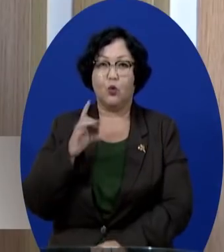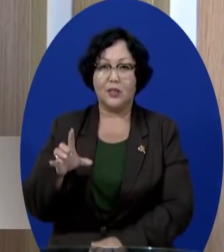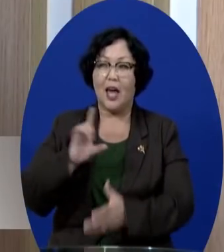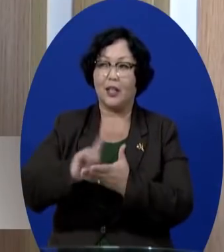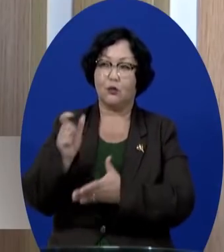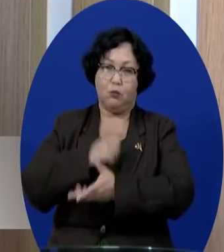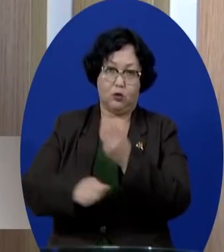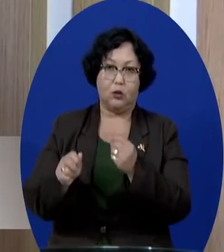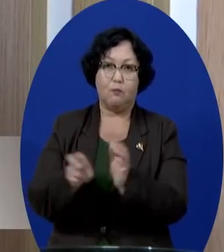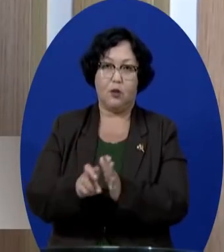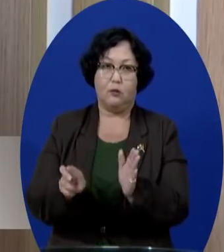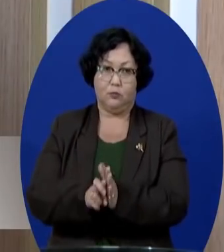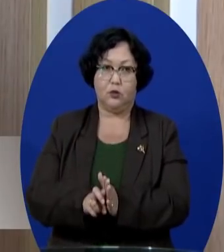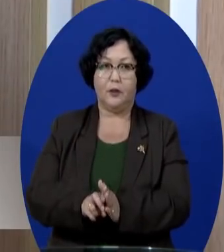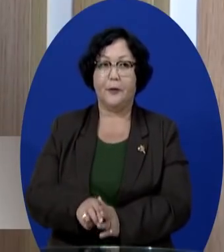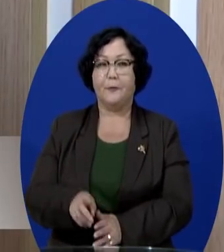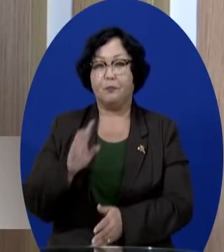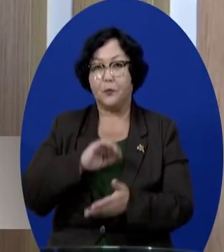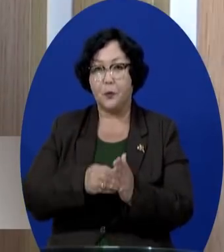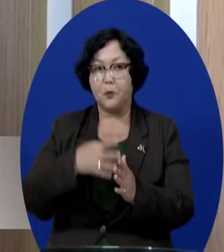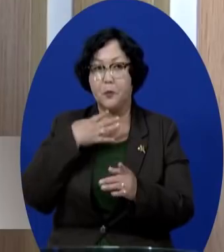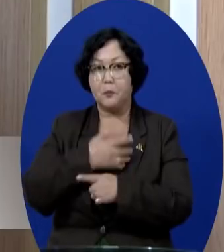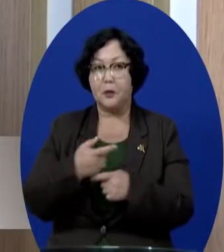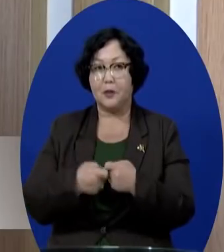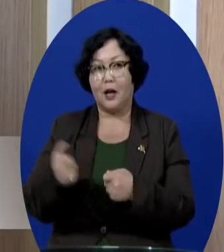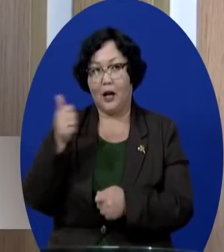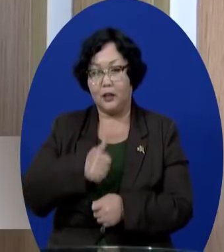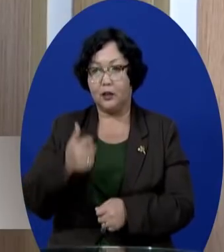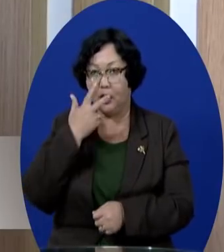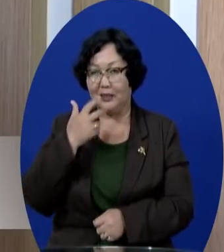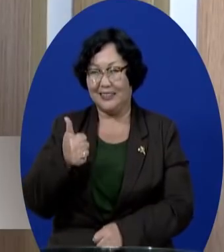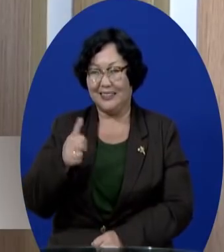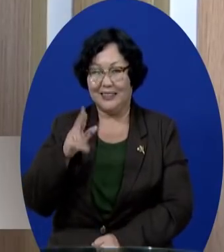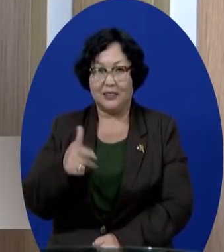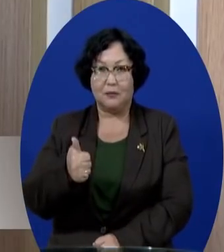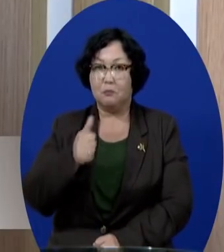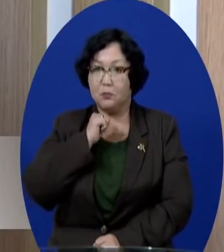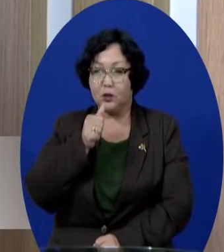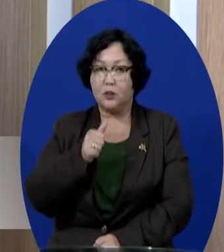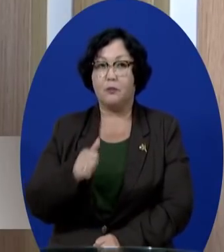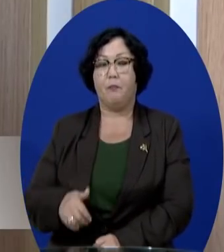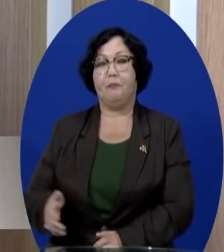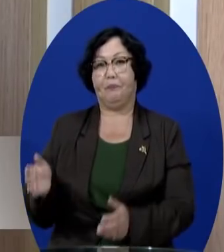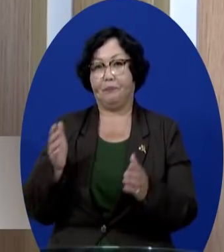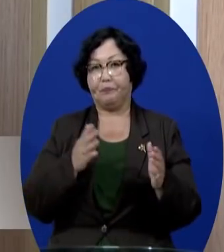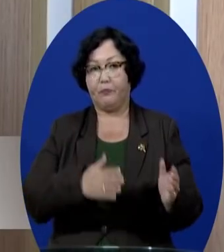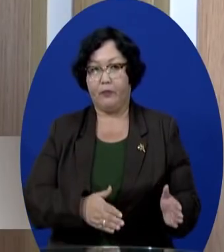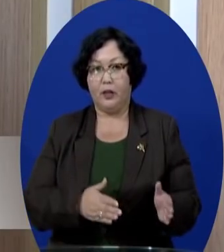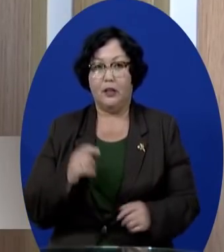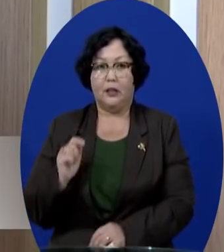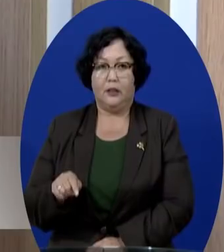юм байна. Энэ бол гэхдээ төлөвлөгөөний биелэлтийг хангаж байгаа хангалттай үзүүлэлт бол биш. За дараагийнх нь болохоор болж игэл